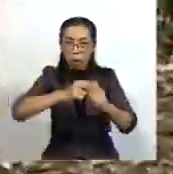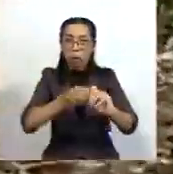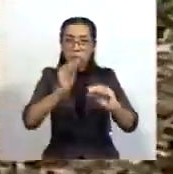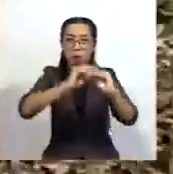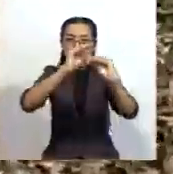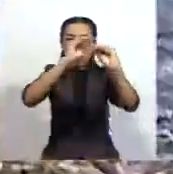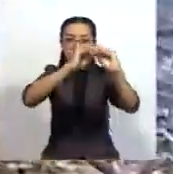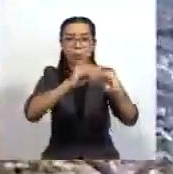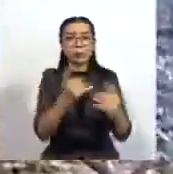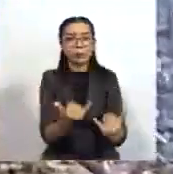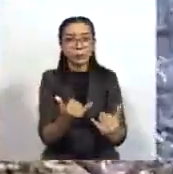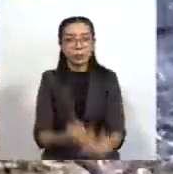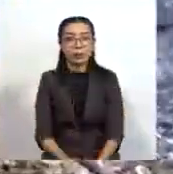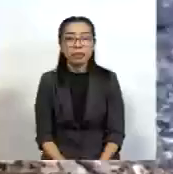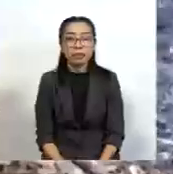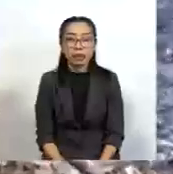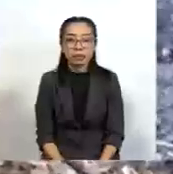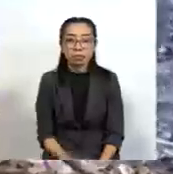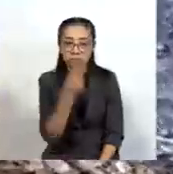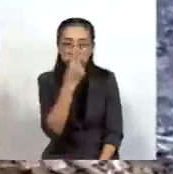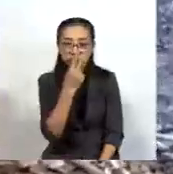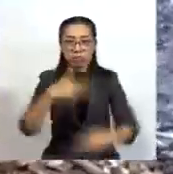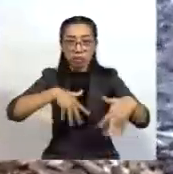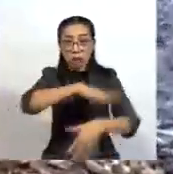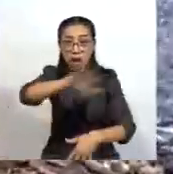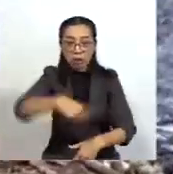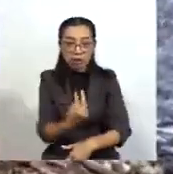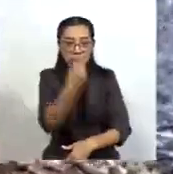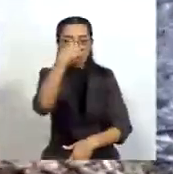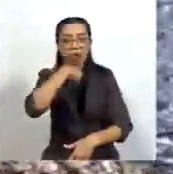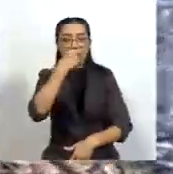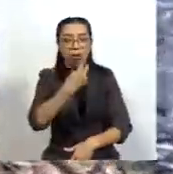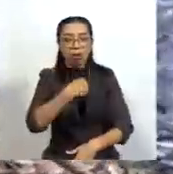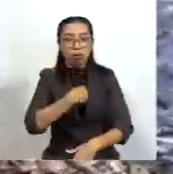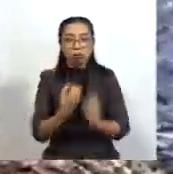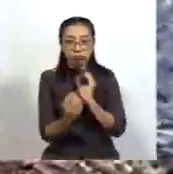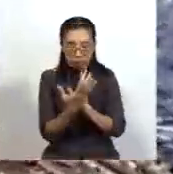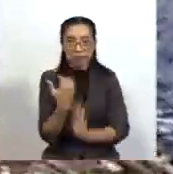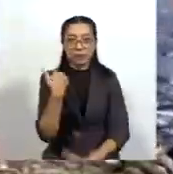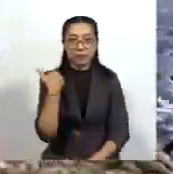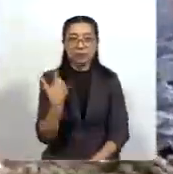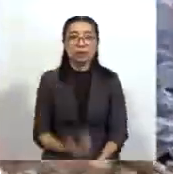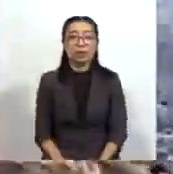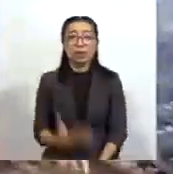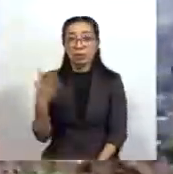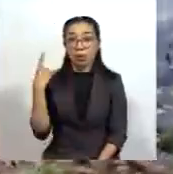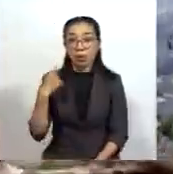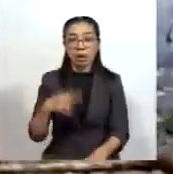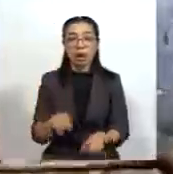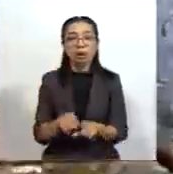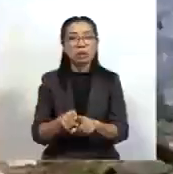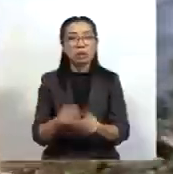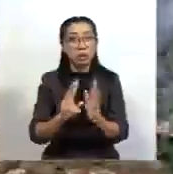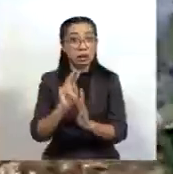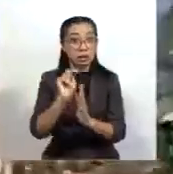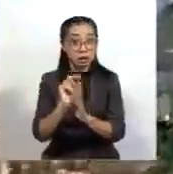นแรงขึ้นอย่างต่อเนื่องนะคะและอยู่ในระดับที่เป็นอันตรายต่อสุขภาพประชาชนเมื่อวานนี้นายวรกิติศรีทิ